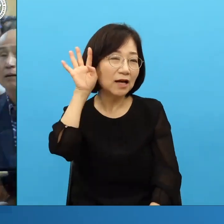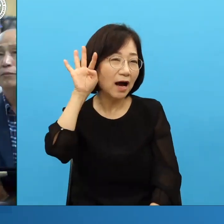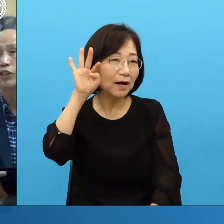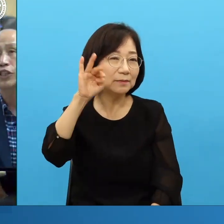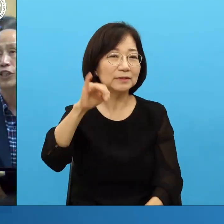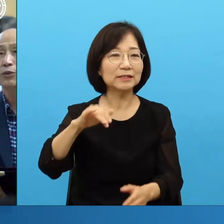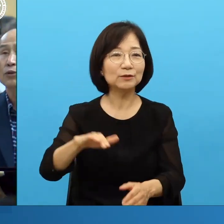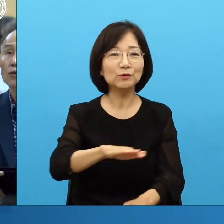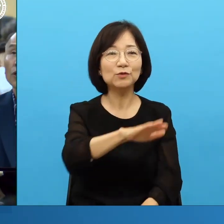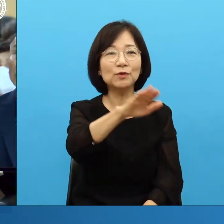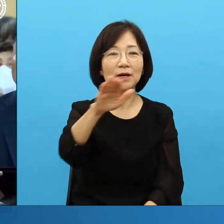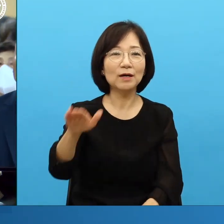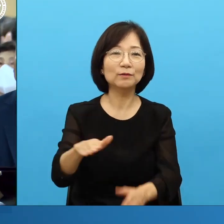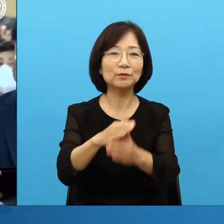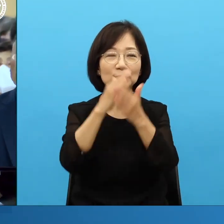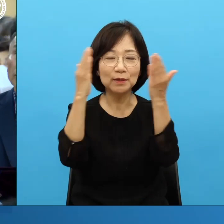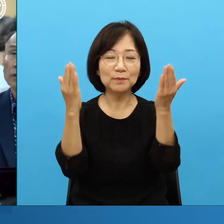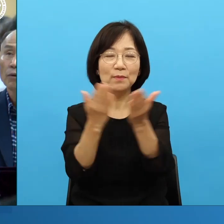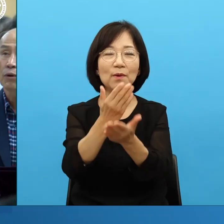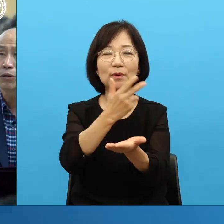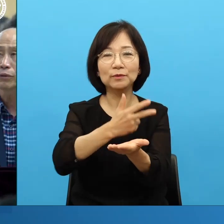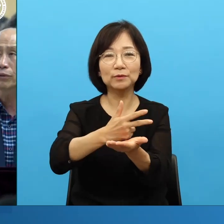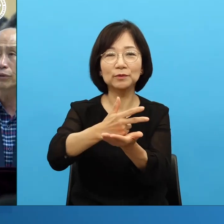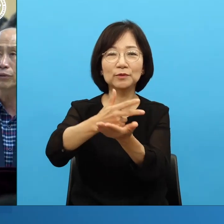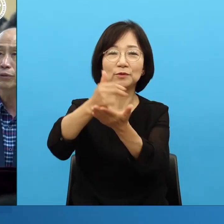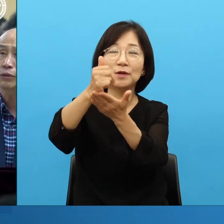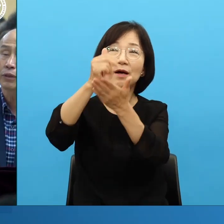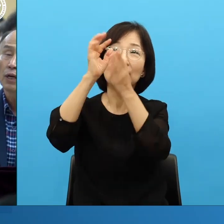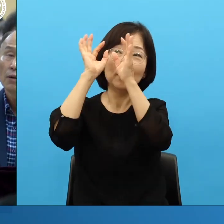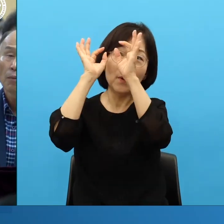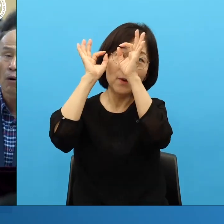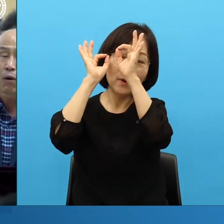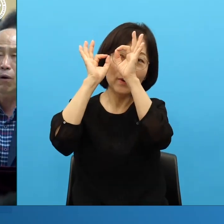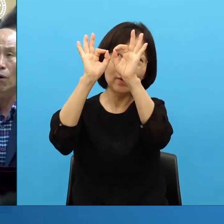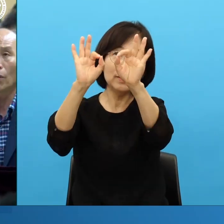할렐루야. 잠시 후에 우리 모두 주를